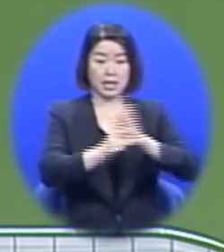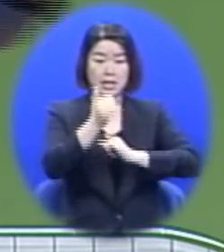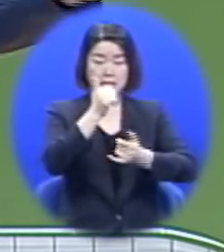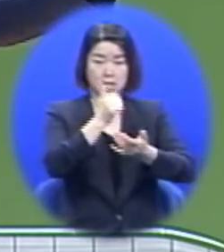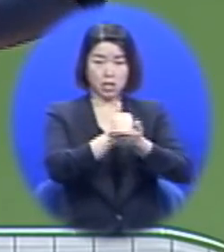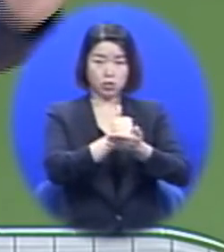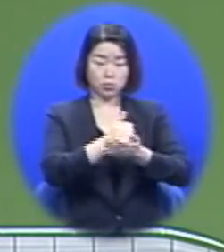그가 하라는 대로 하라.